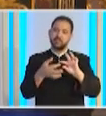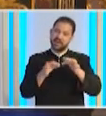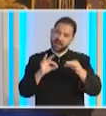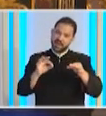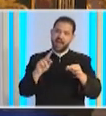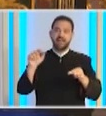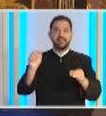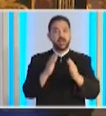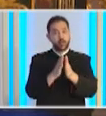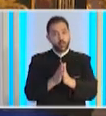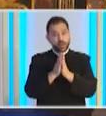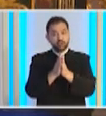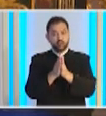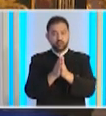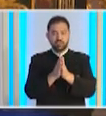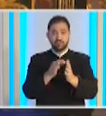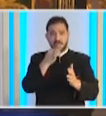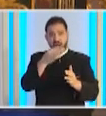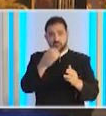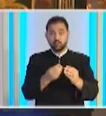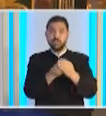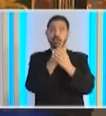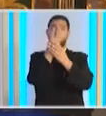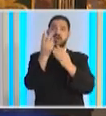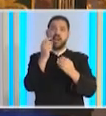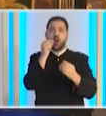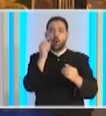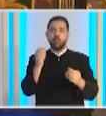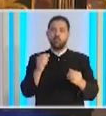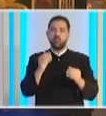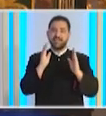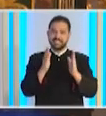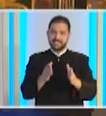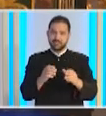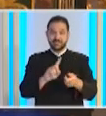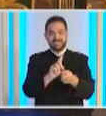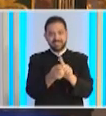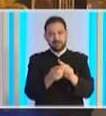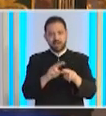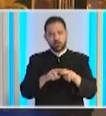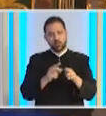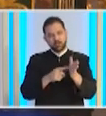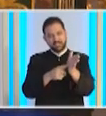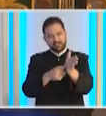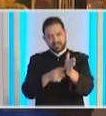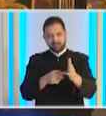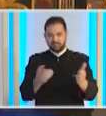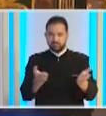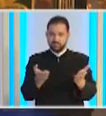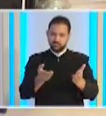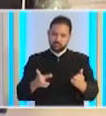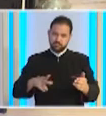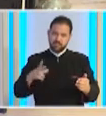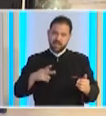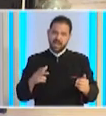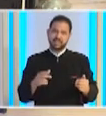de rugăciune, de, am zis, înnoirea omului, în sensul de schimbare, așa cum vom vedea, care